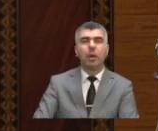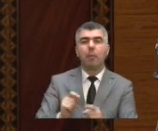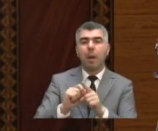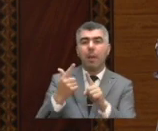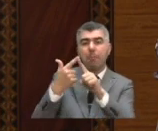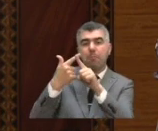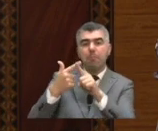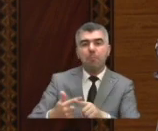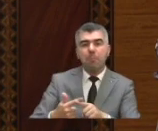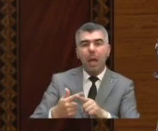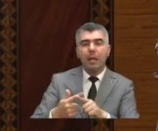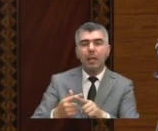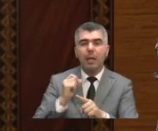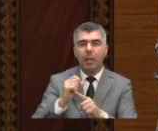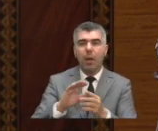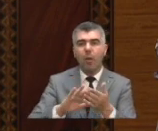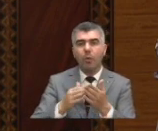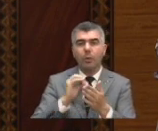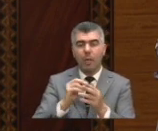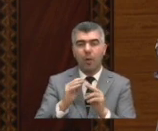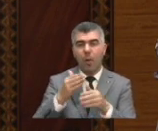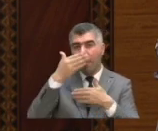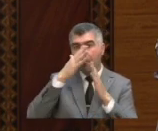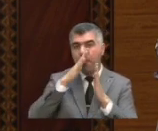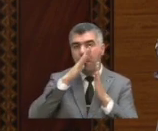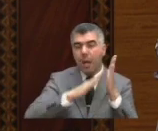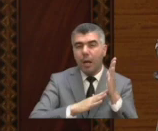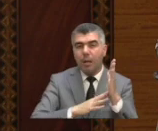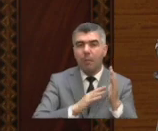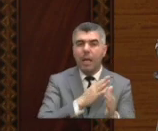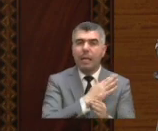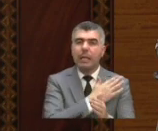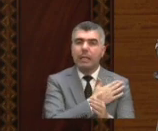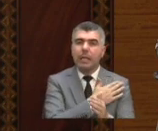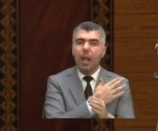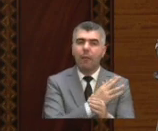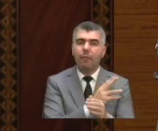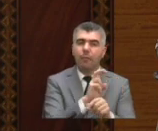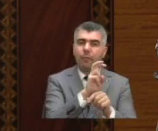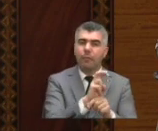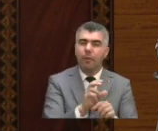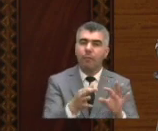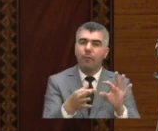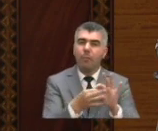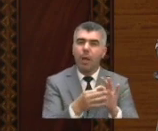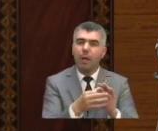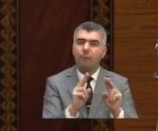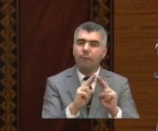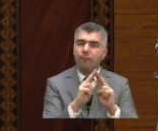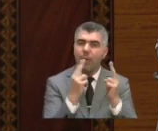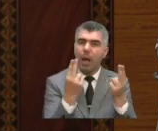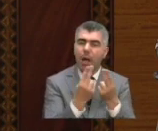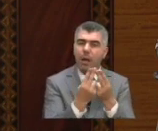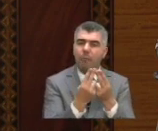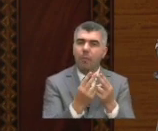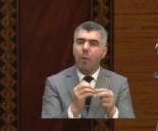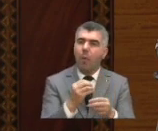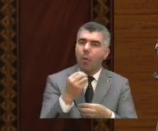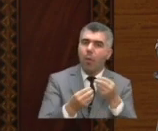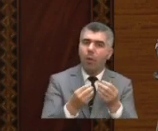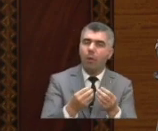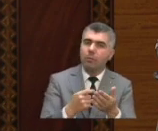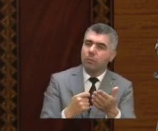العموميه في مسار تقليص حجم المديونيه وتعزيز التوازن المالي واستعاده الهوامش الماليه